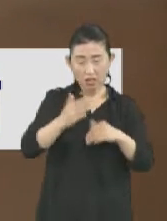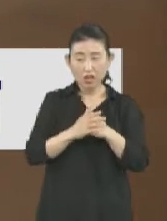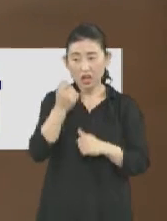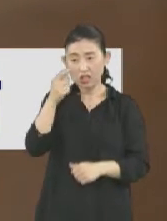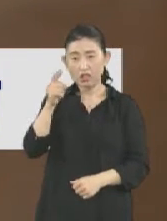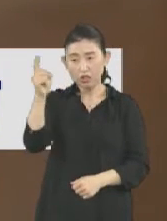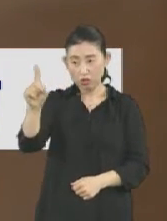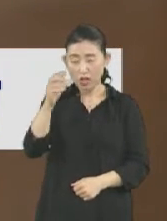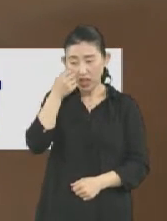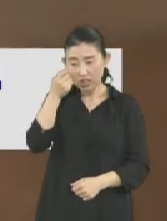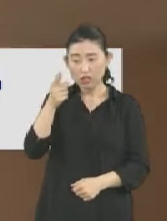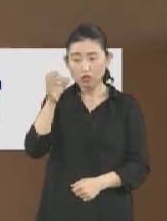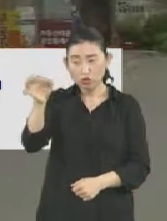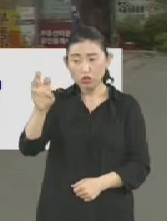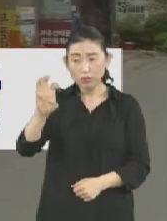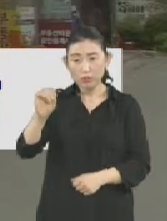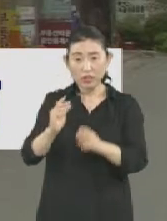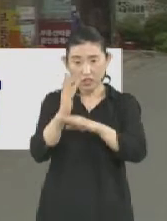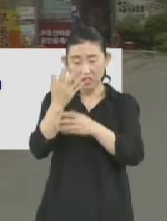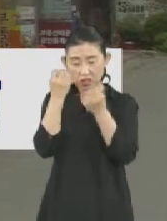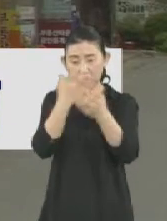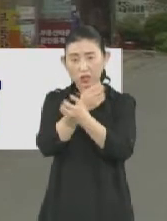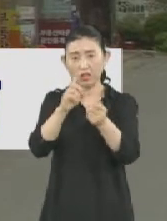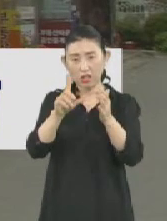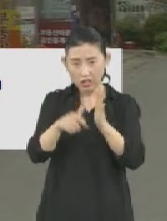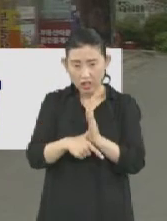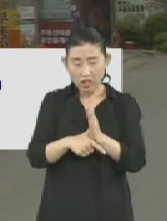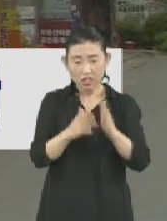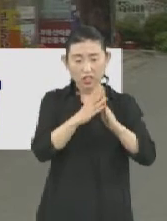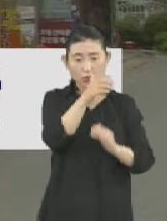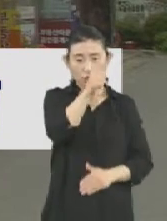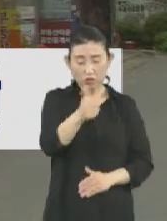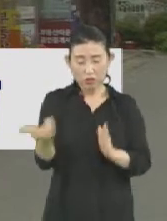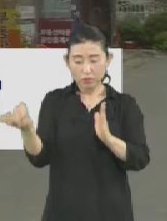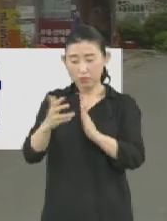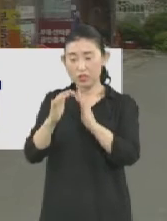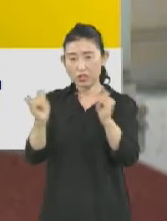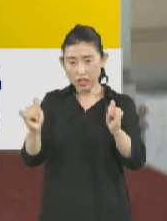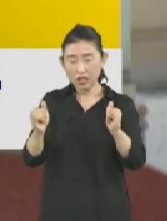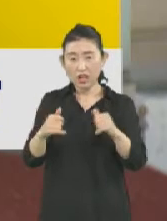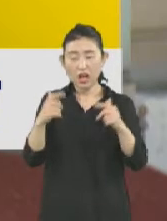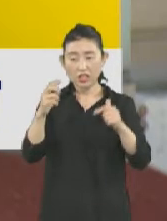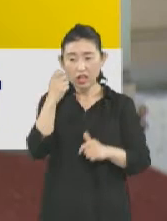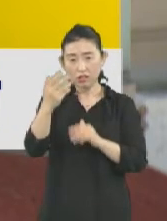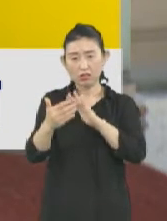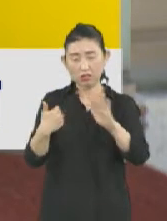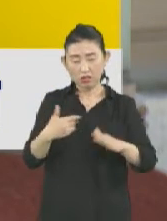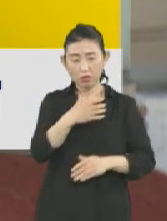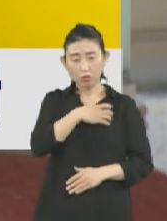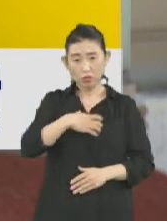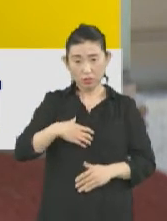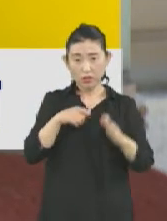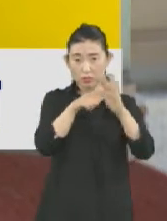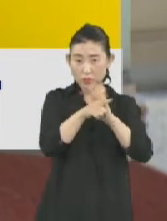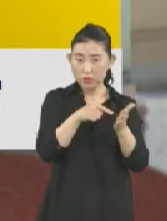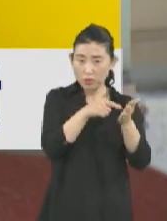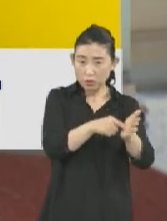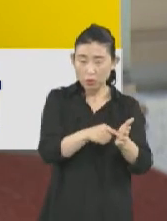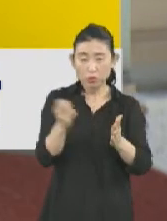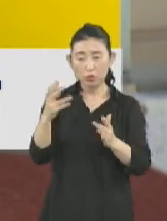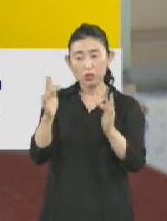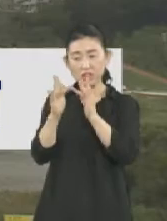또는 월세 30만 원을 초과하는 신규 계약은 집주인이 나 세입자가 30일 이내에 주민센터에 방문 또는